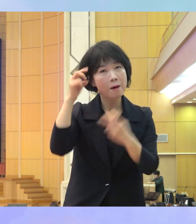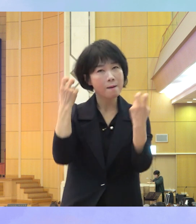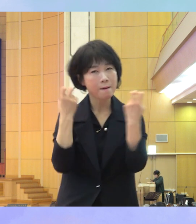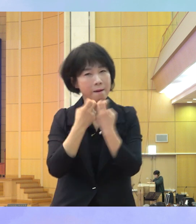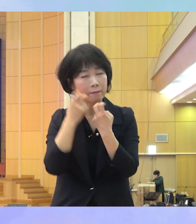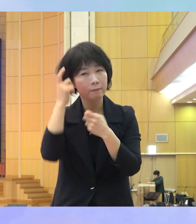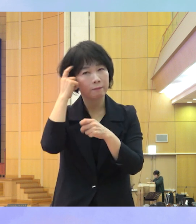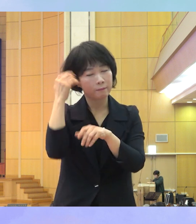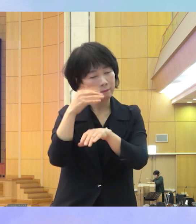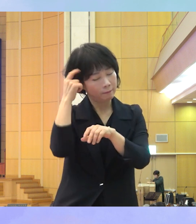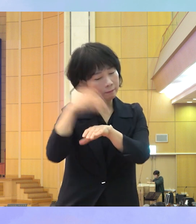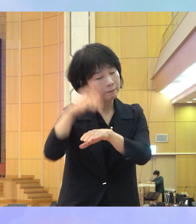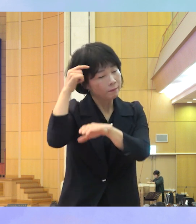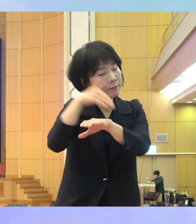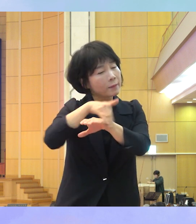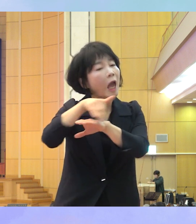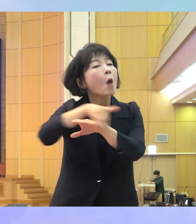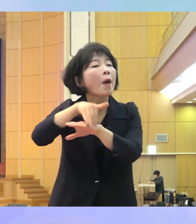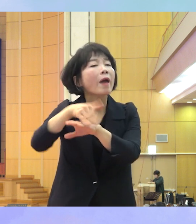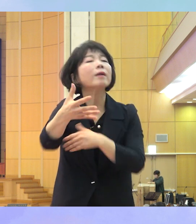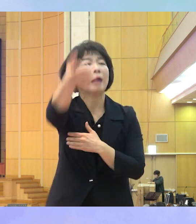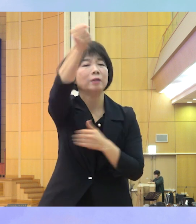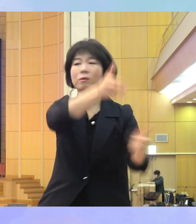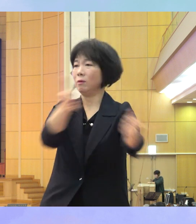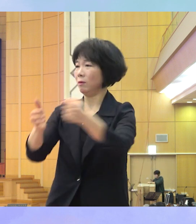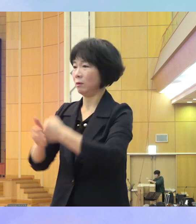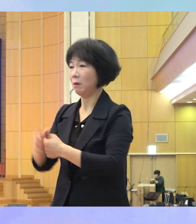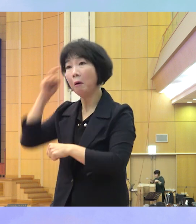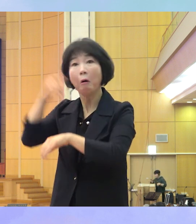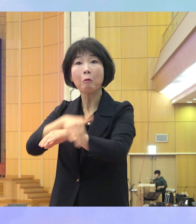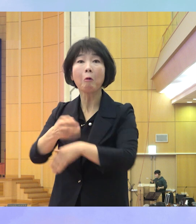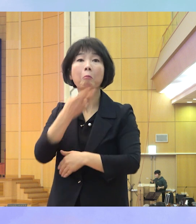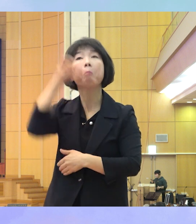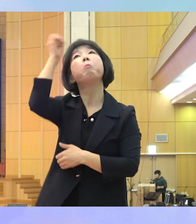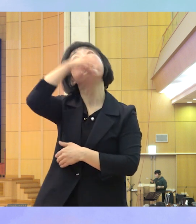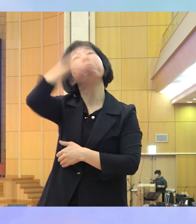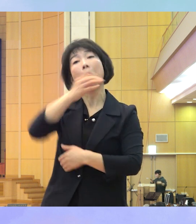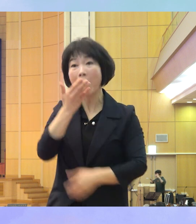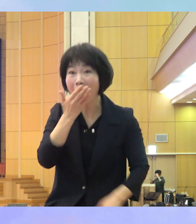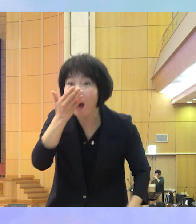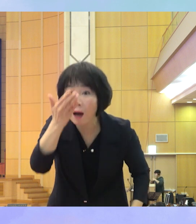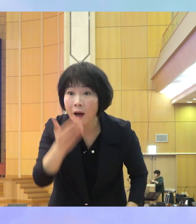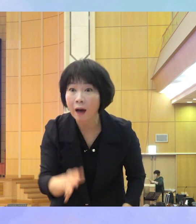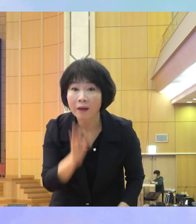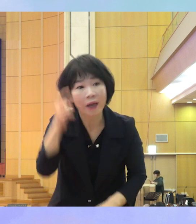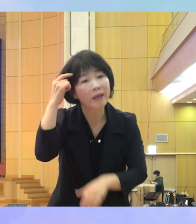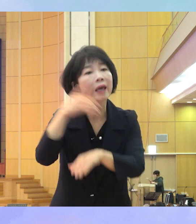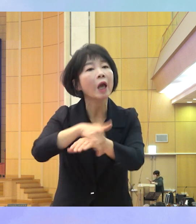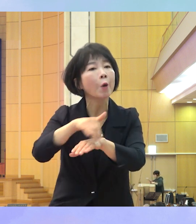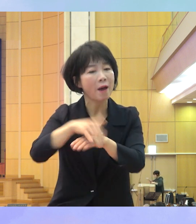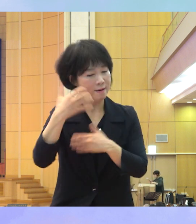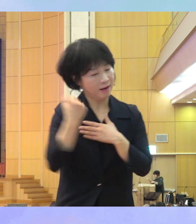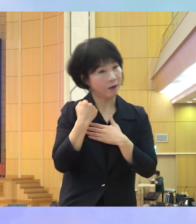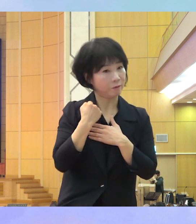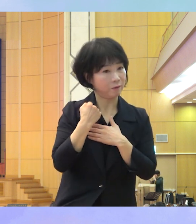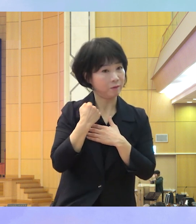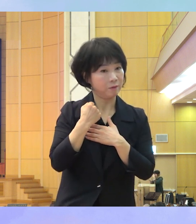우리가 세울 수 있어도, 계획은 사람이 계획을 할 수 있을지라도 이루시는 분은